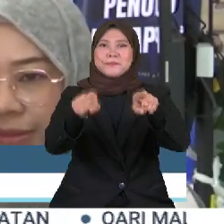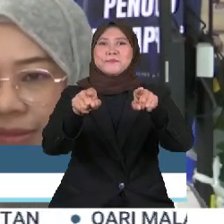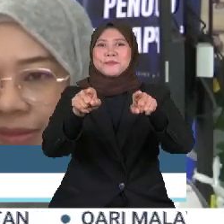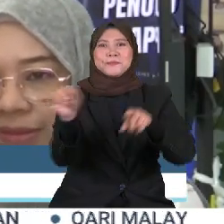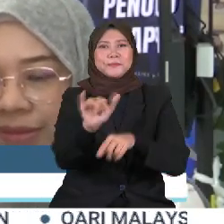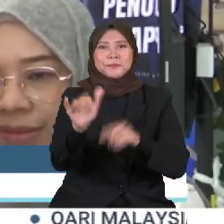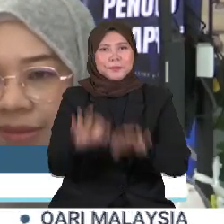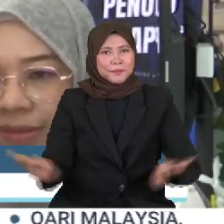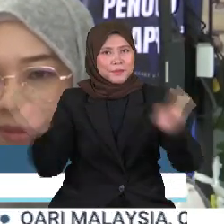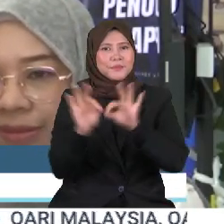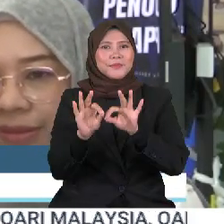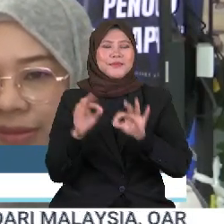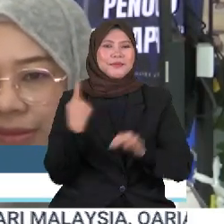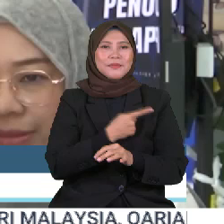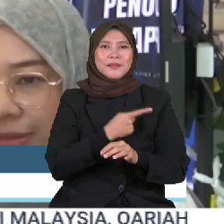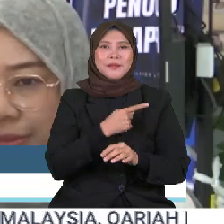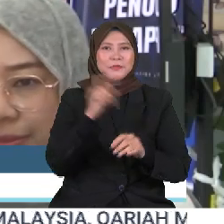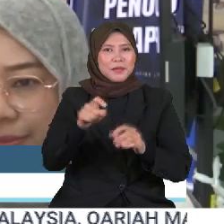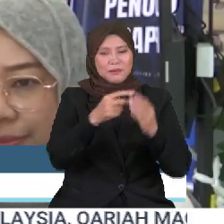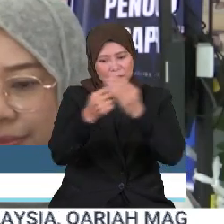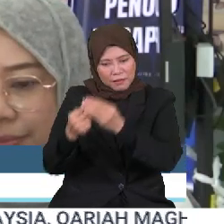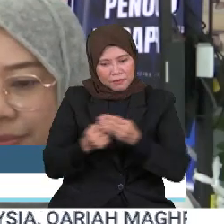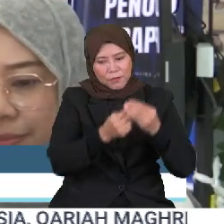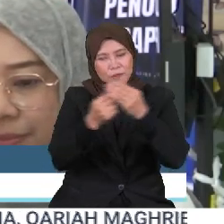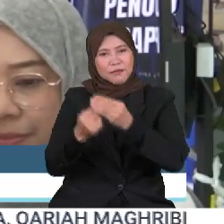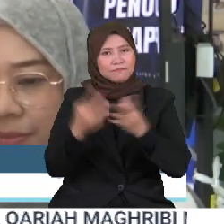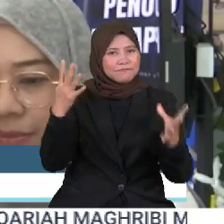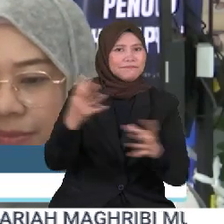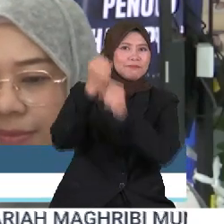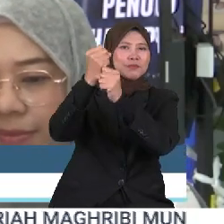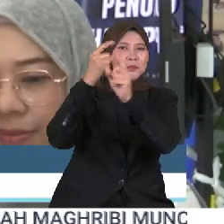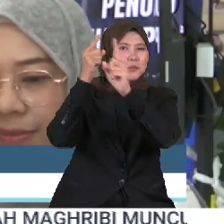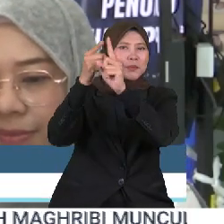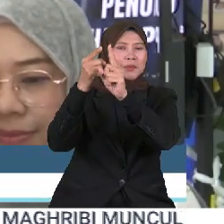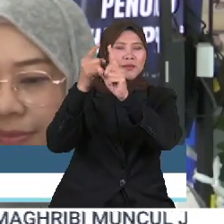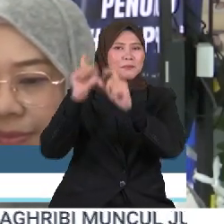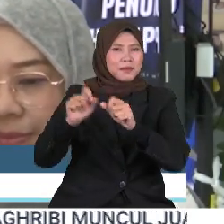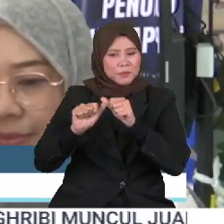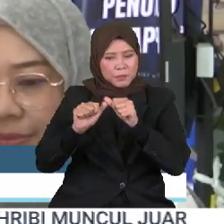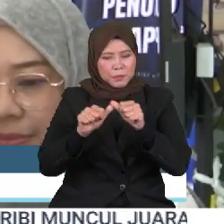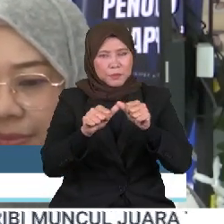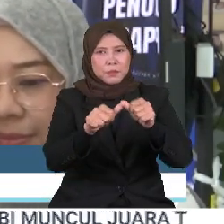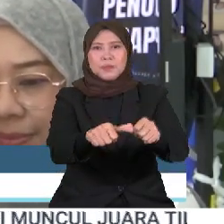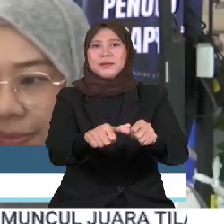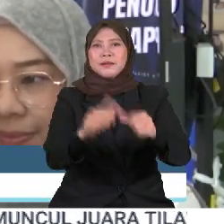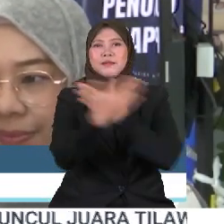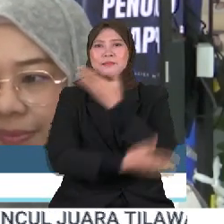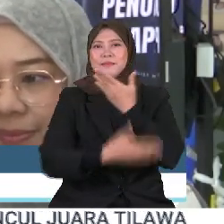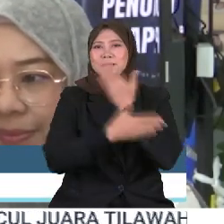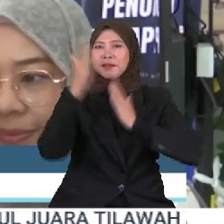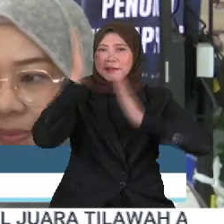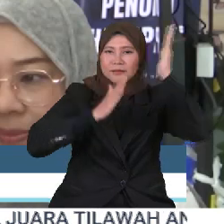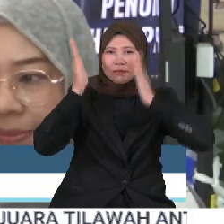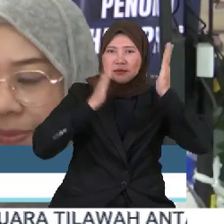itulah sangat penting untuk kita untuk memastikan perpaduan yang kita capai Ini dibawa selama-lamanya untuk memastikan negara kita